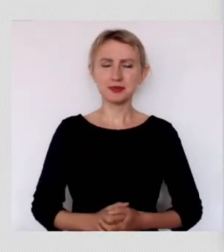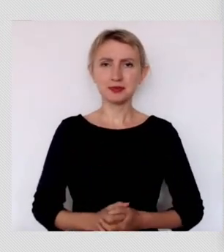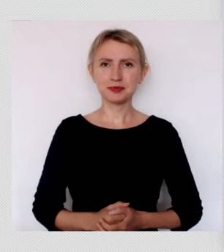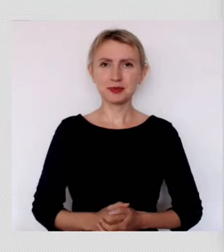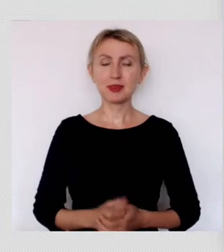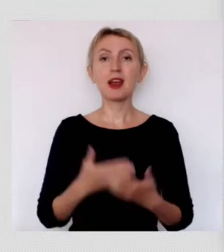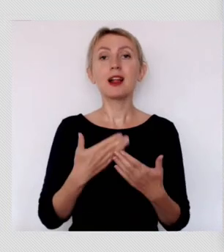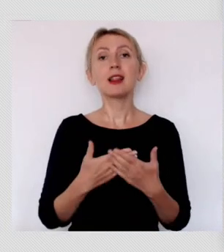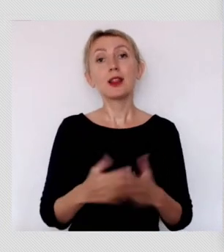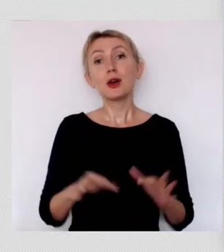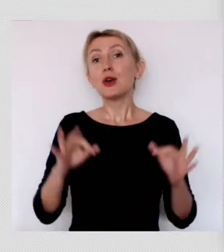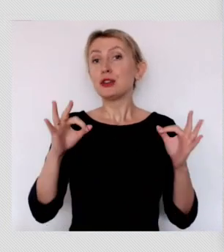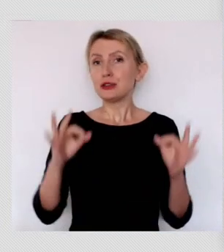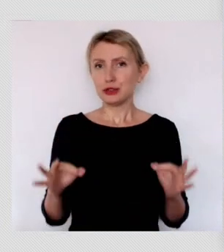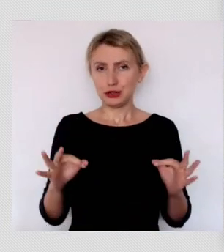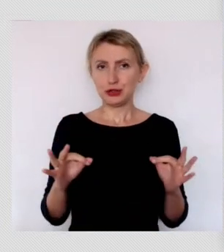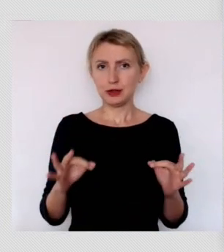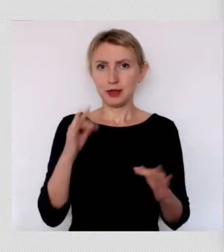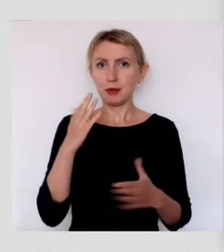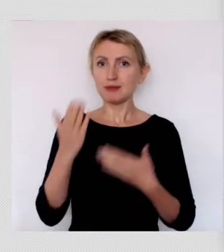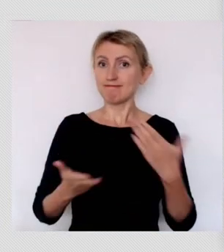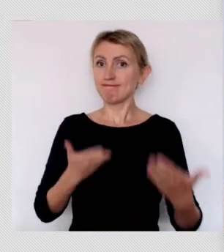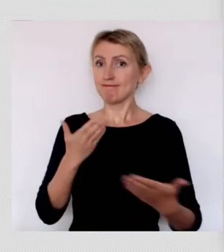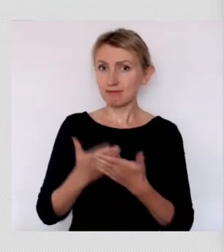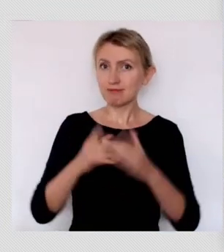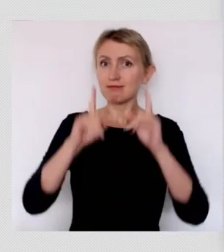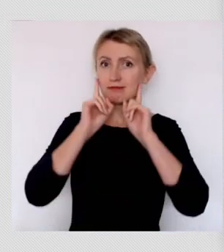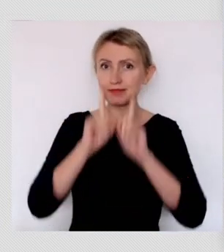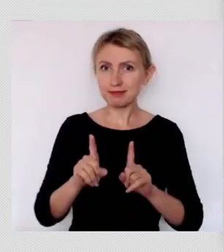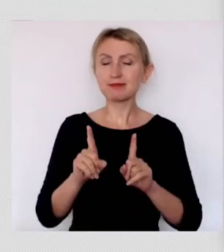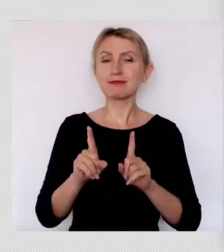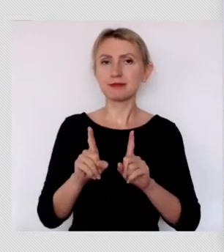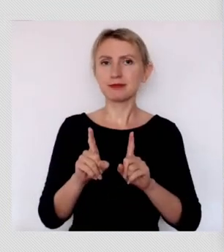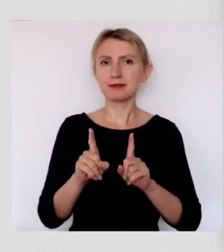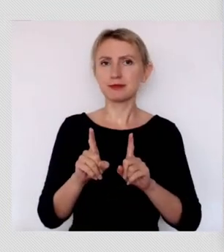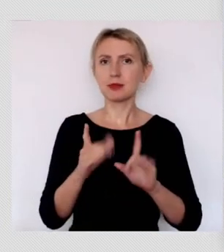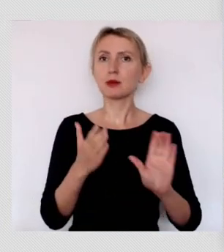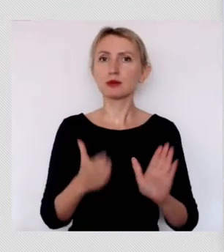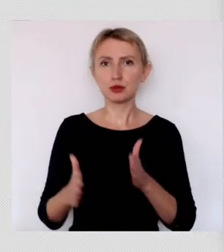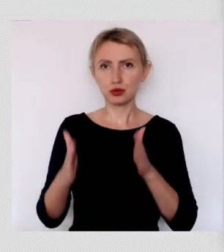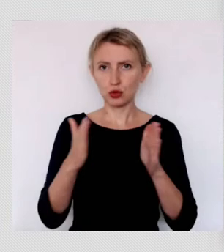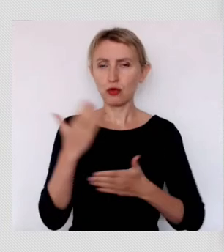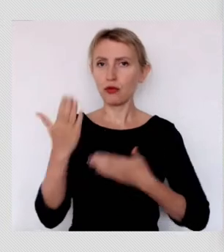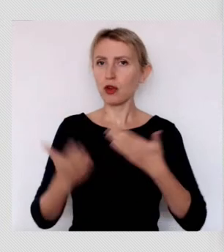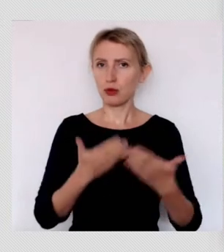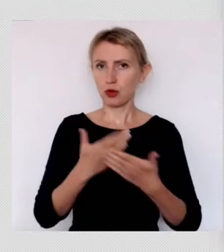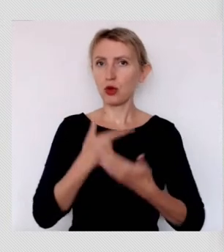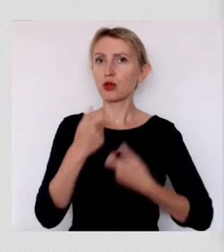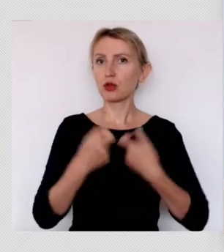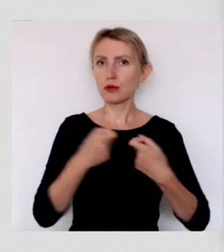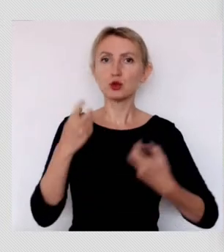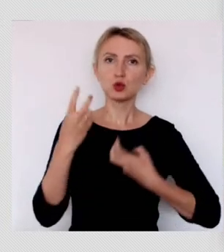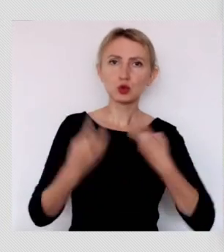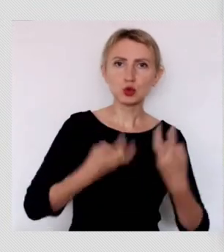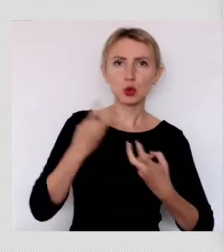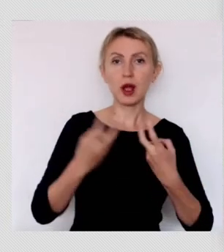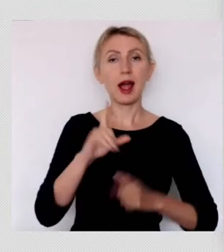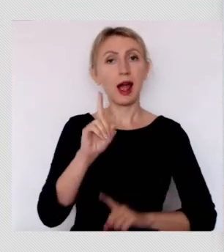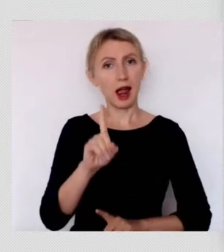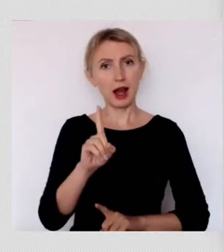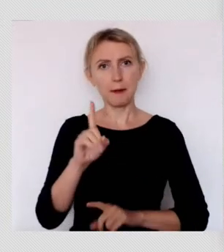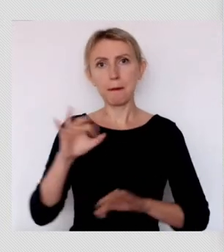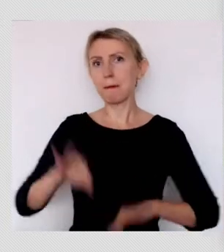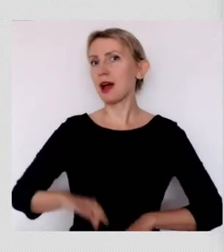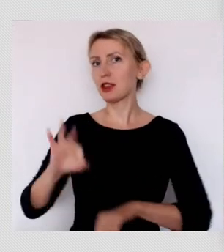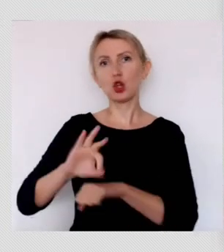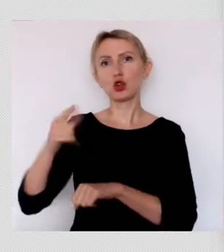Stąd dzisiaj postulowałbym, żeby faktycznie przygotowywać propozycje rozwiązań, szukać, z tym, że tu się z panem doktorem